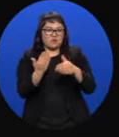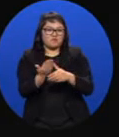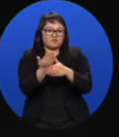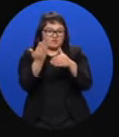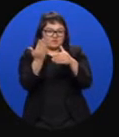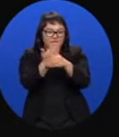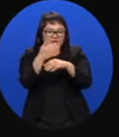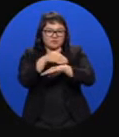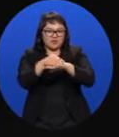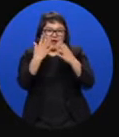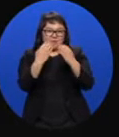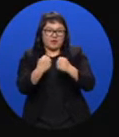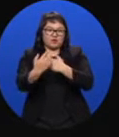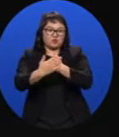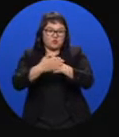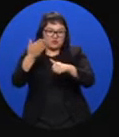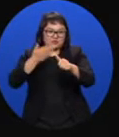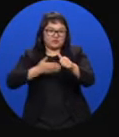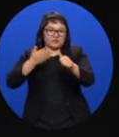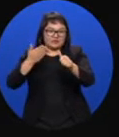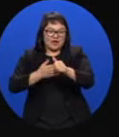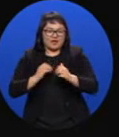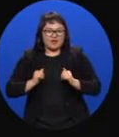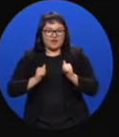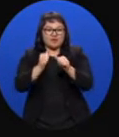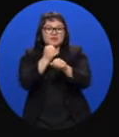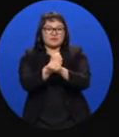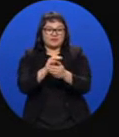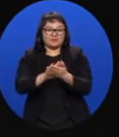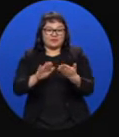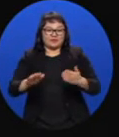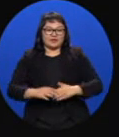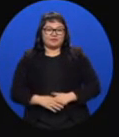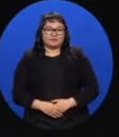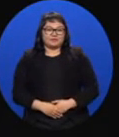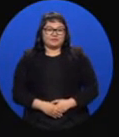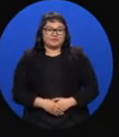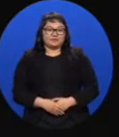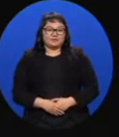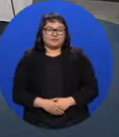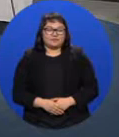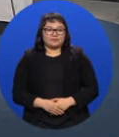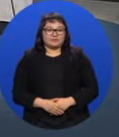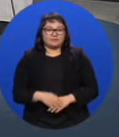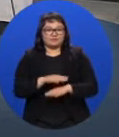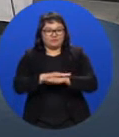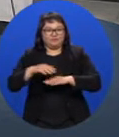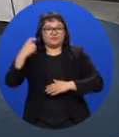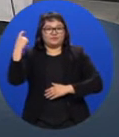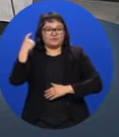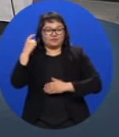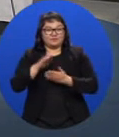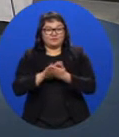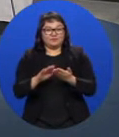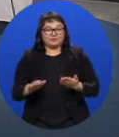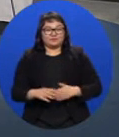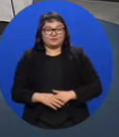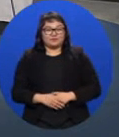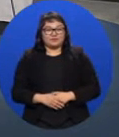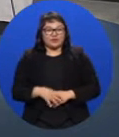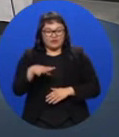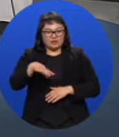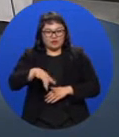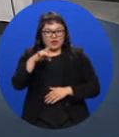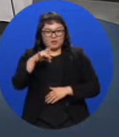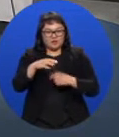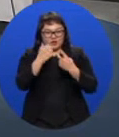육성시키겠습니다. 많이 도와주십시오. 위성곤 열심히 하겠습니다. 네, 잘 들었습니다. 처음은 두